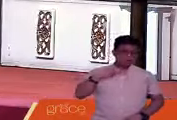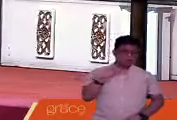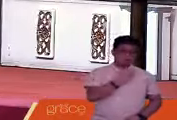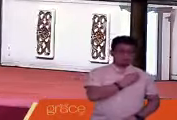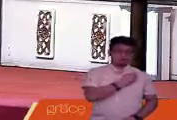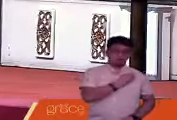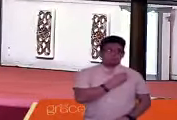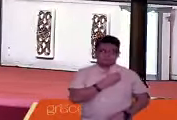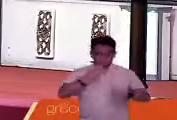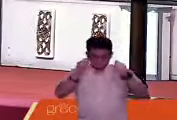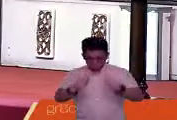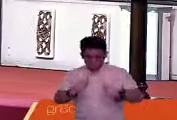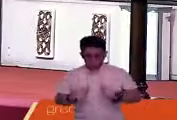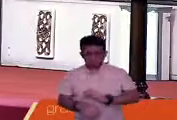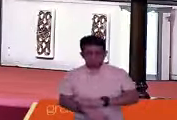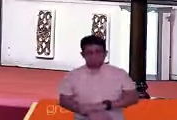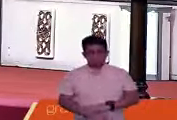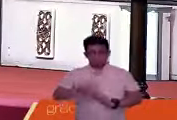John 8:32.